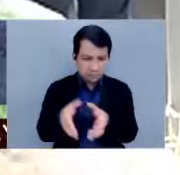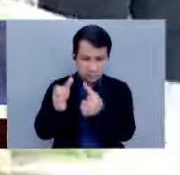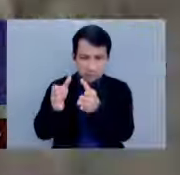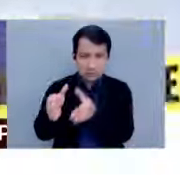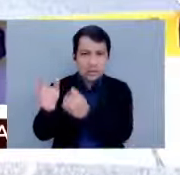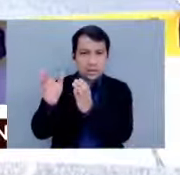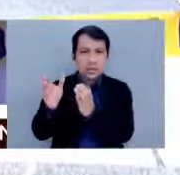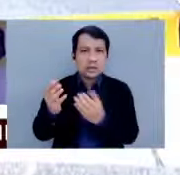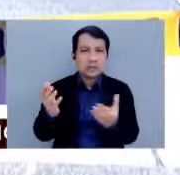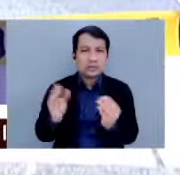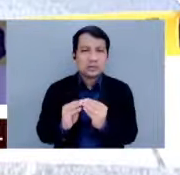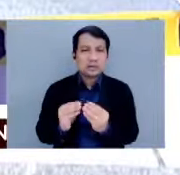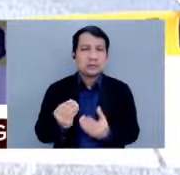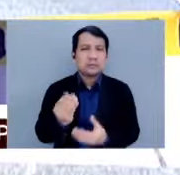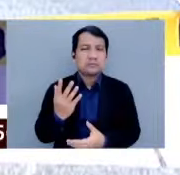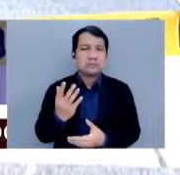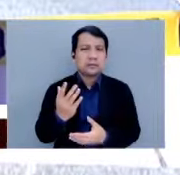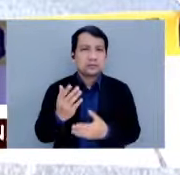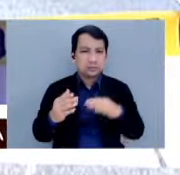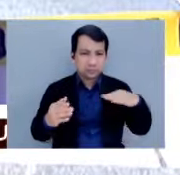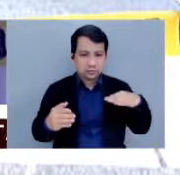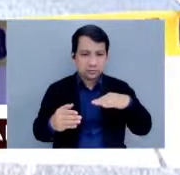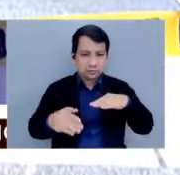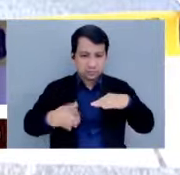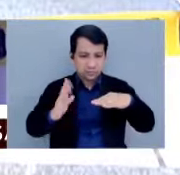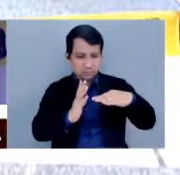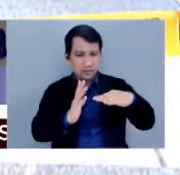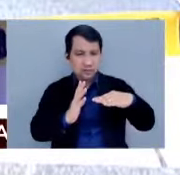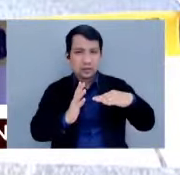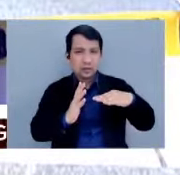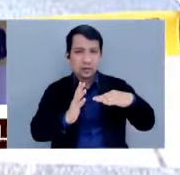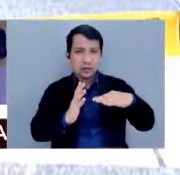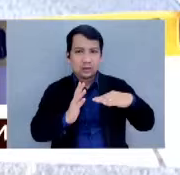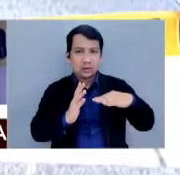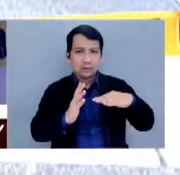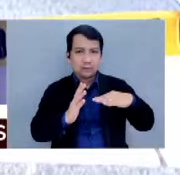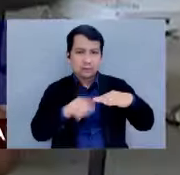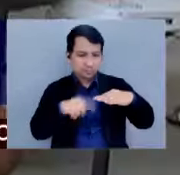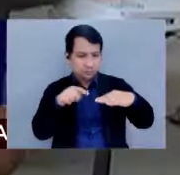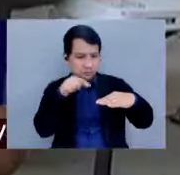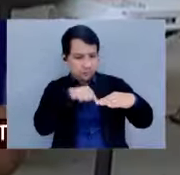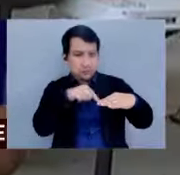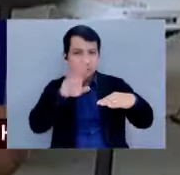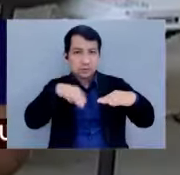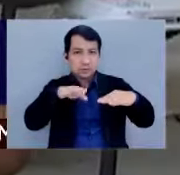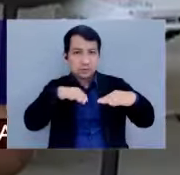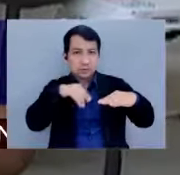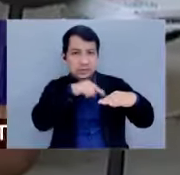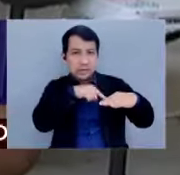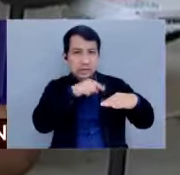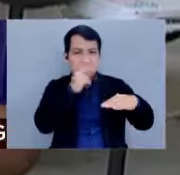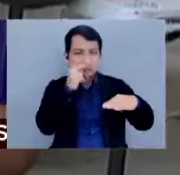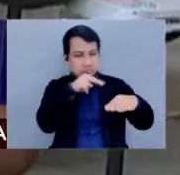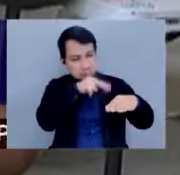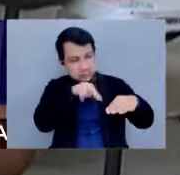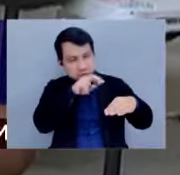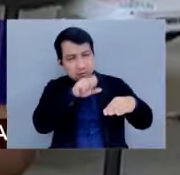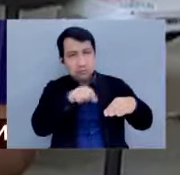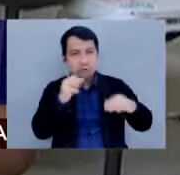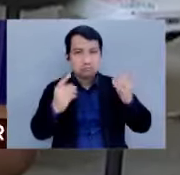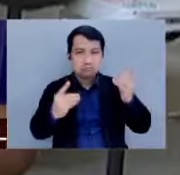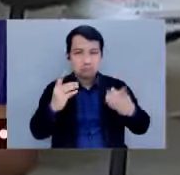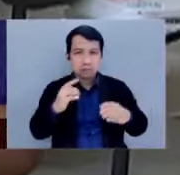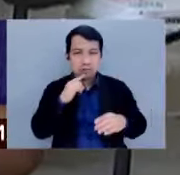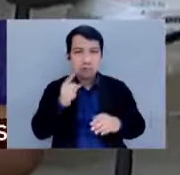pesos. Naharang ang mga kontrabando habang sakay ng van na pinara sa checkpoint. Sabi ng mga pulis, galing